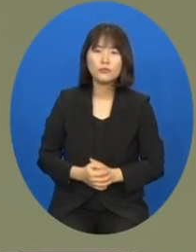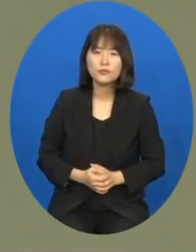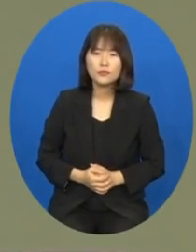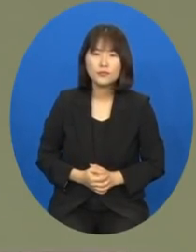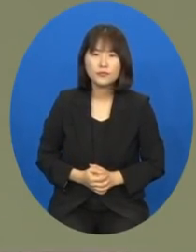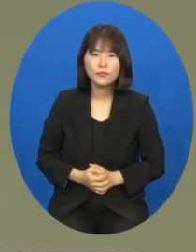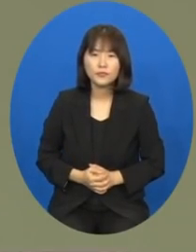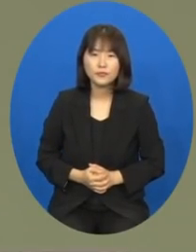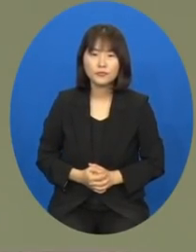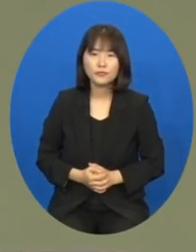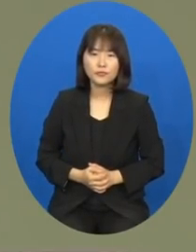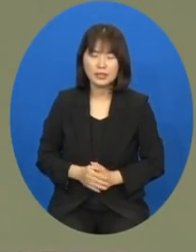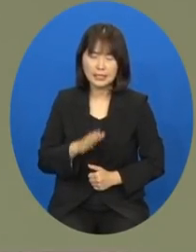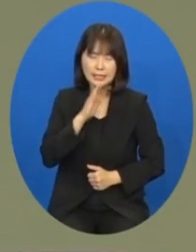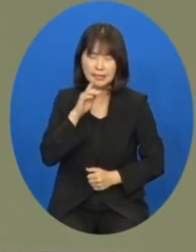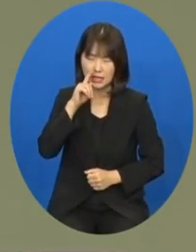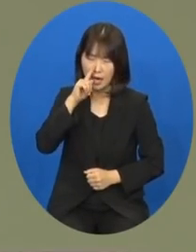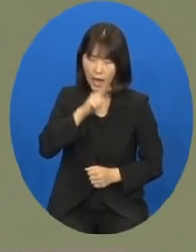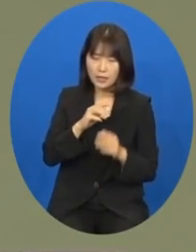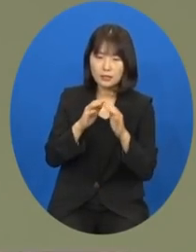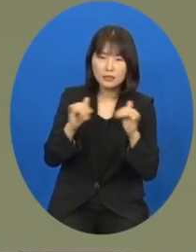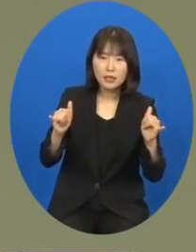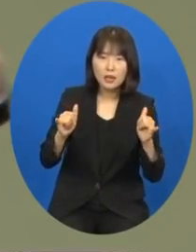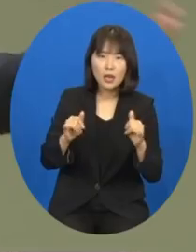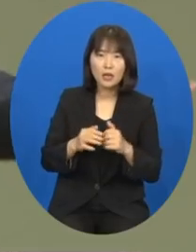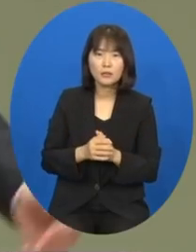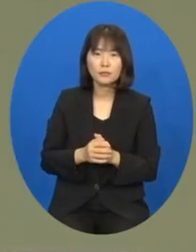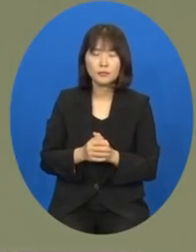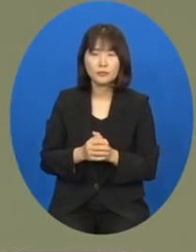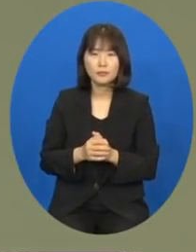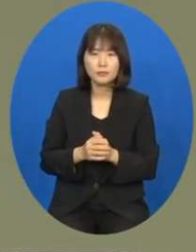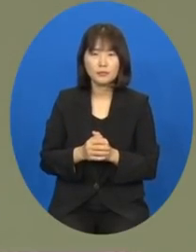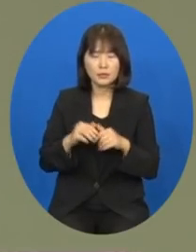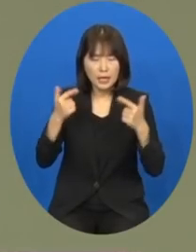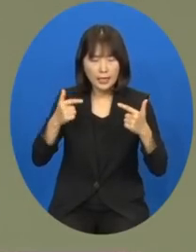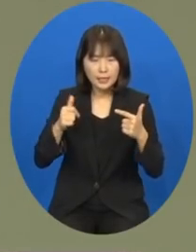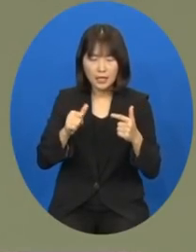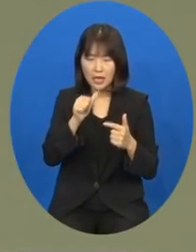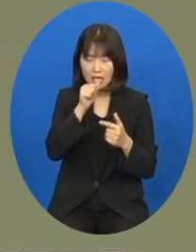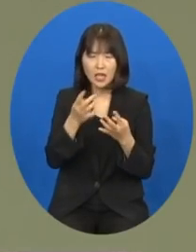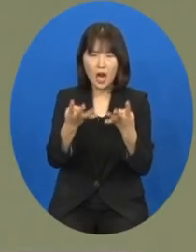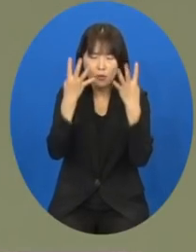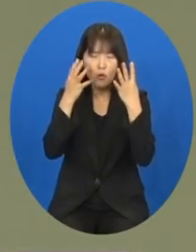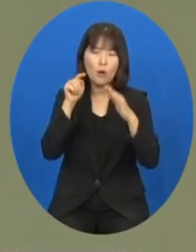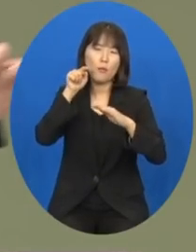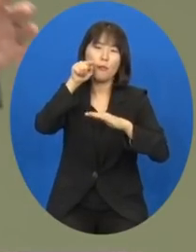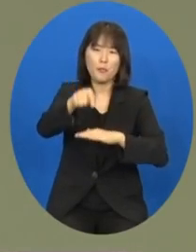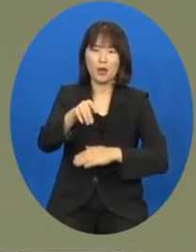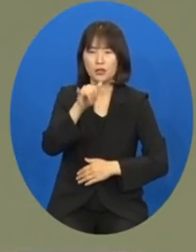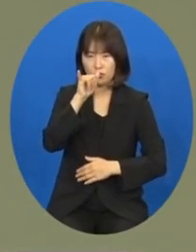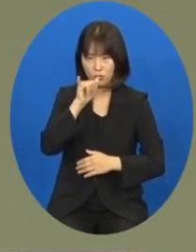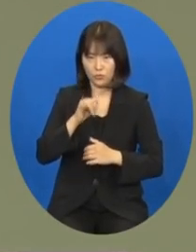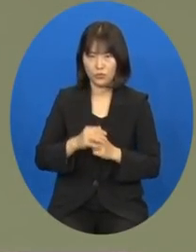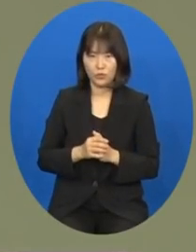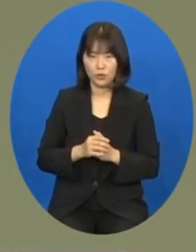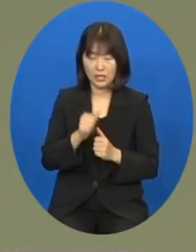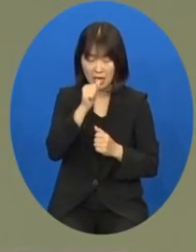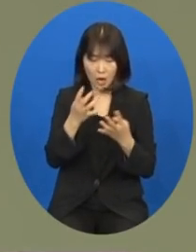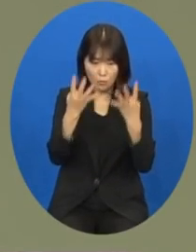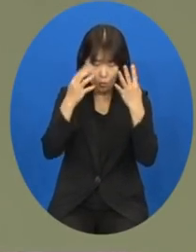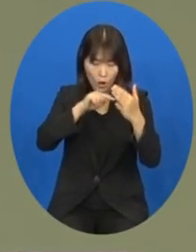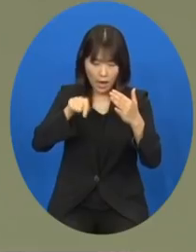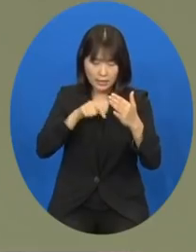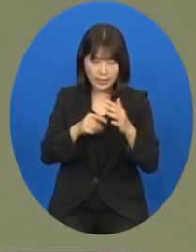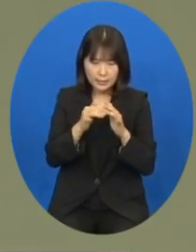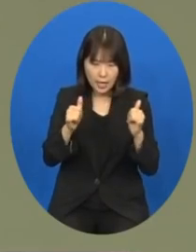진짜 악한 사람들은 언제나 감옥 바 카 페 있다 이런 얘기를 했어요 상징적인 얘기죠 그 감옥에 있는 사람들이 죄를 지어서